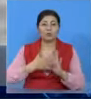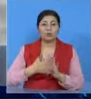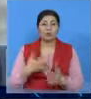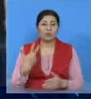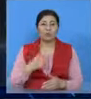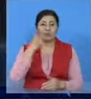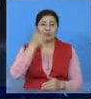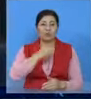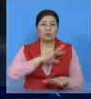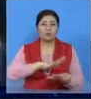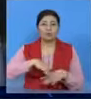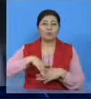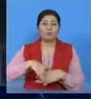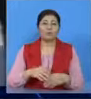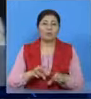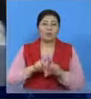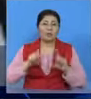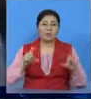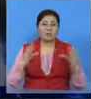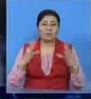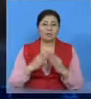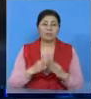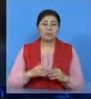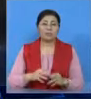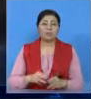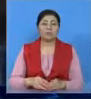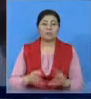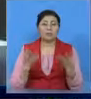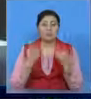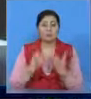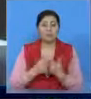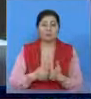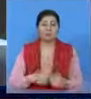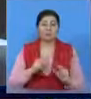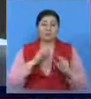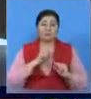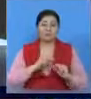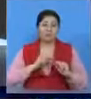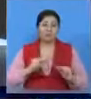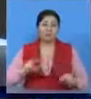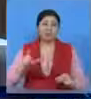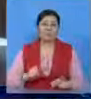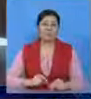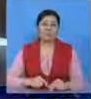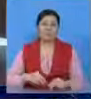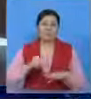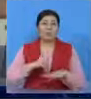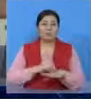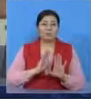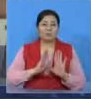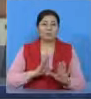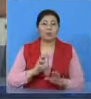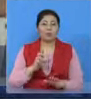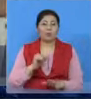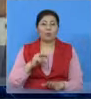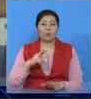болып отыр. Сол мектеп саласында математикадан сабақ бердім. Сондай-ақ облыс әкімінің орынбасары Бұлбұл Елеусінова